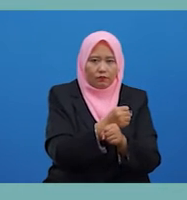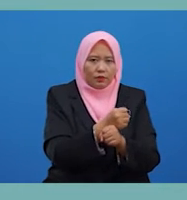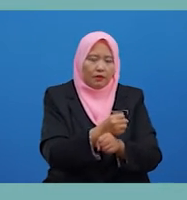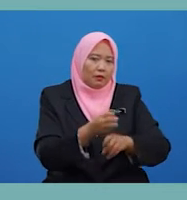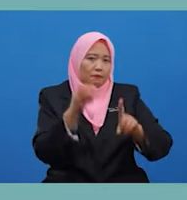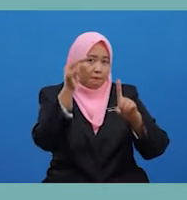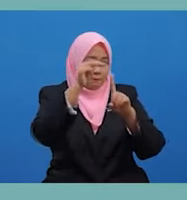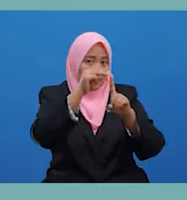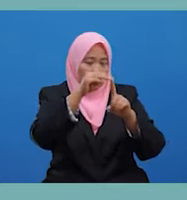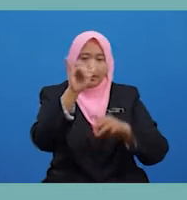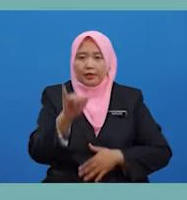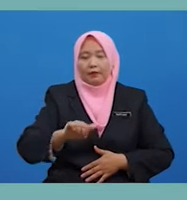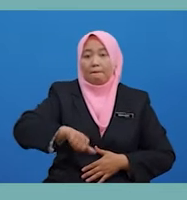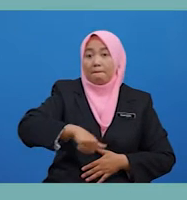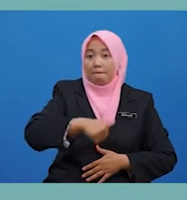baik dalam peperiksaan.